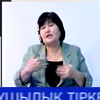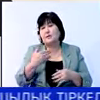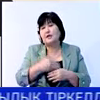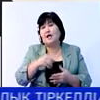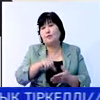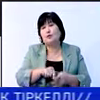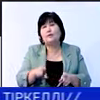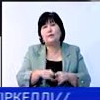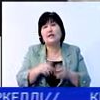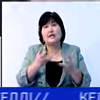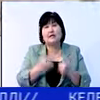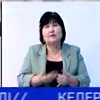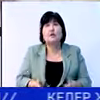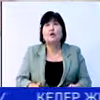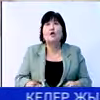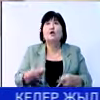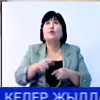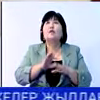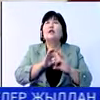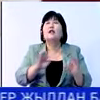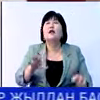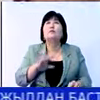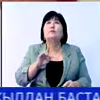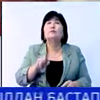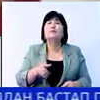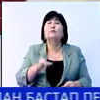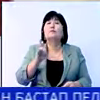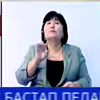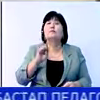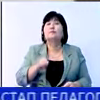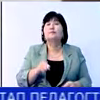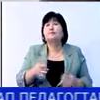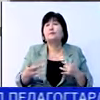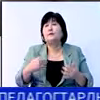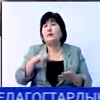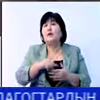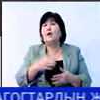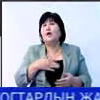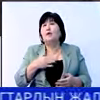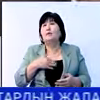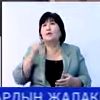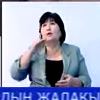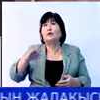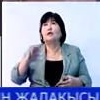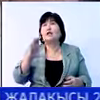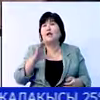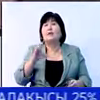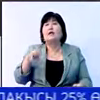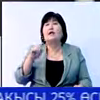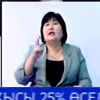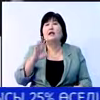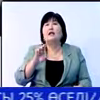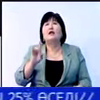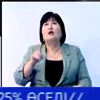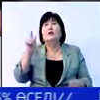болып есептеледі. Өте тамаша болды. Бұда жаңа Роберттің рөлінде ойнаған біздің оқушымыз Сабыр Данияр.